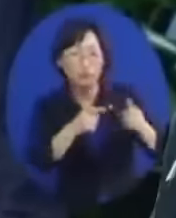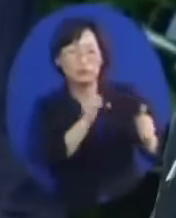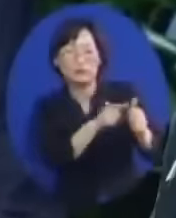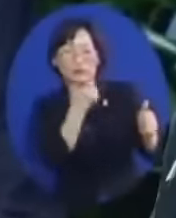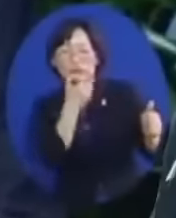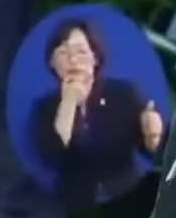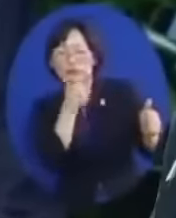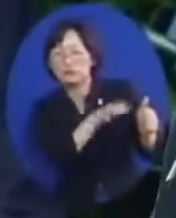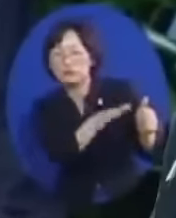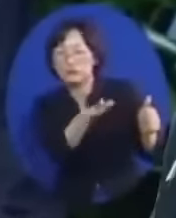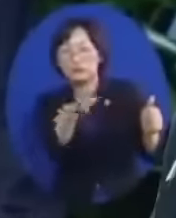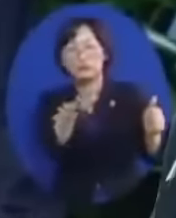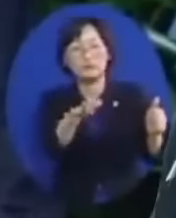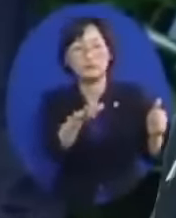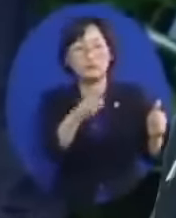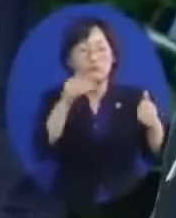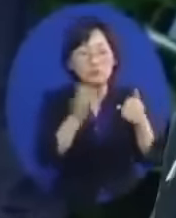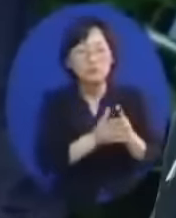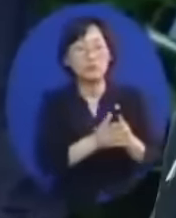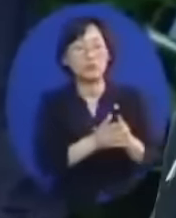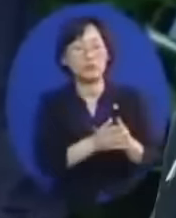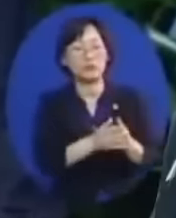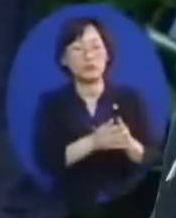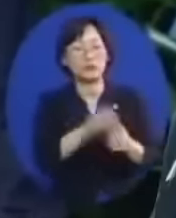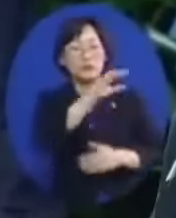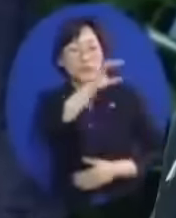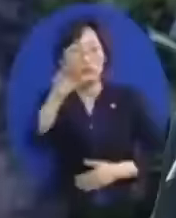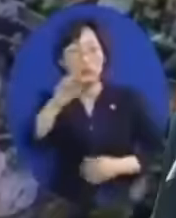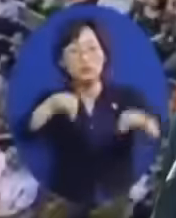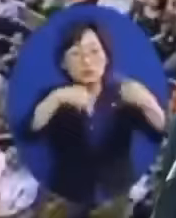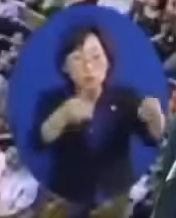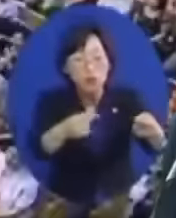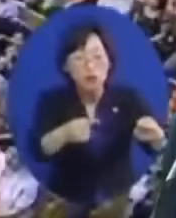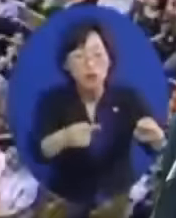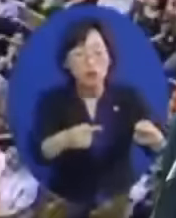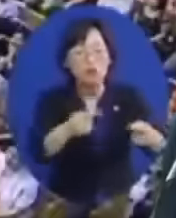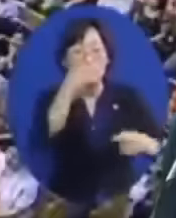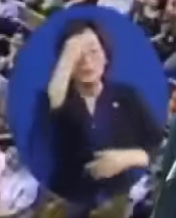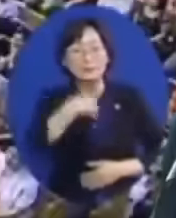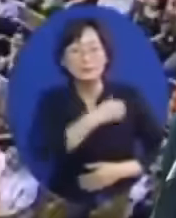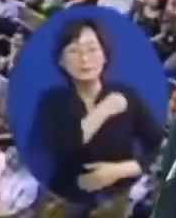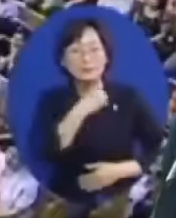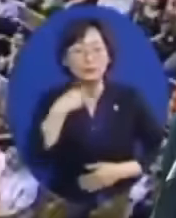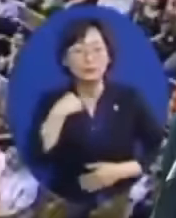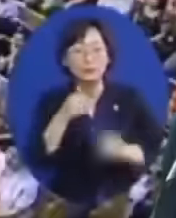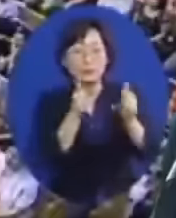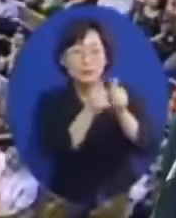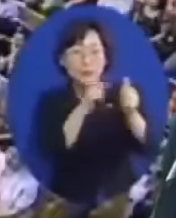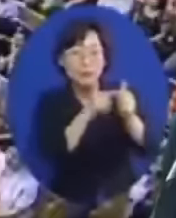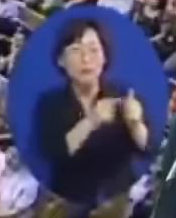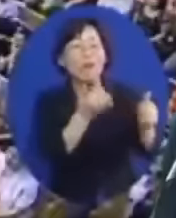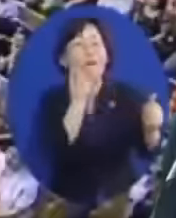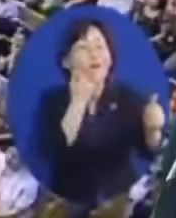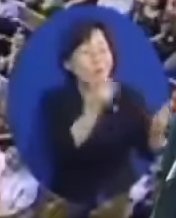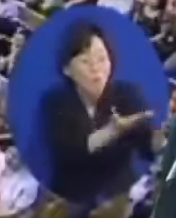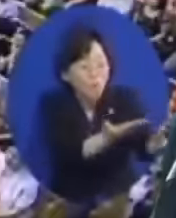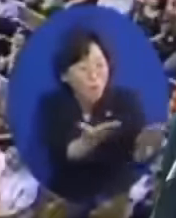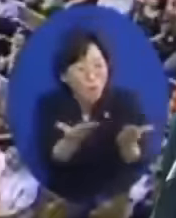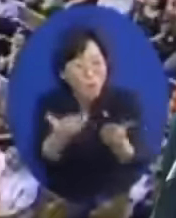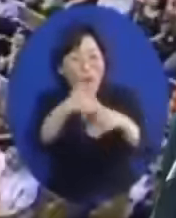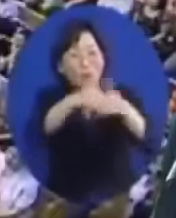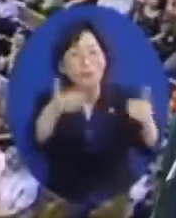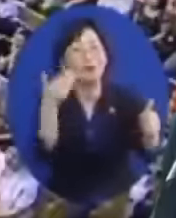피했습니다. 그래서 성당에 들어갔는데 신부가 반갑게 맞이해주면서 객실에 넣어주어서